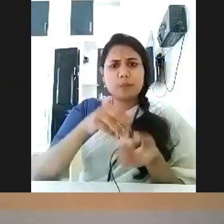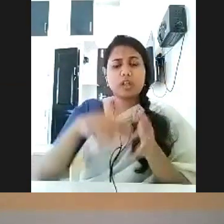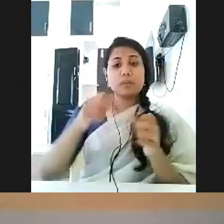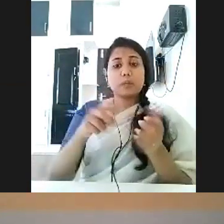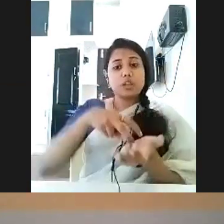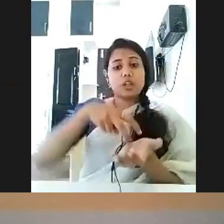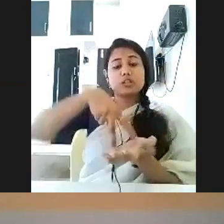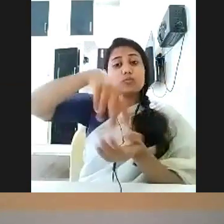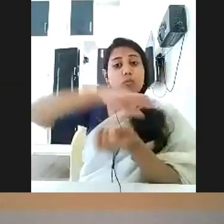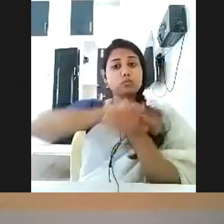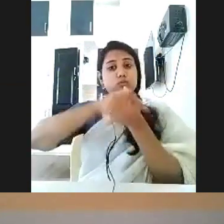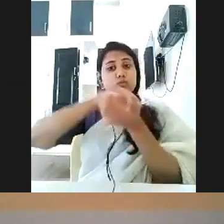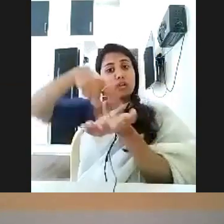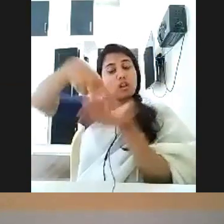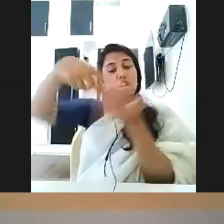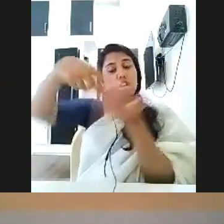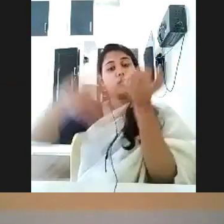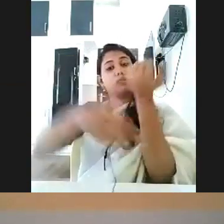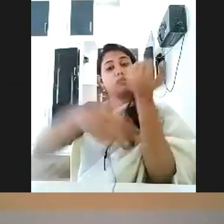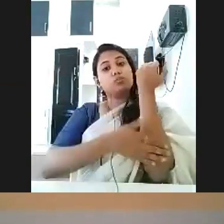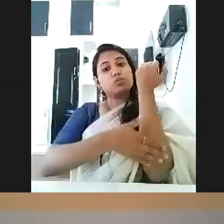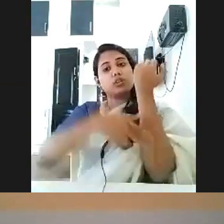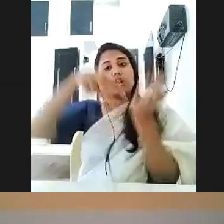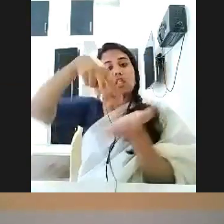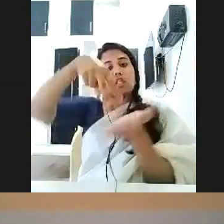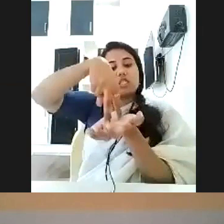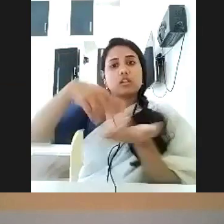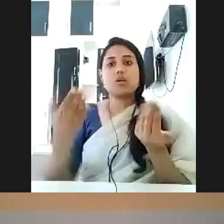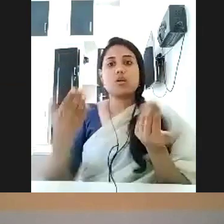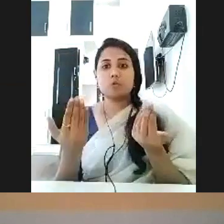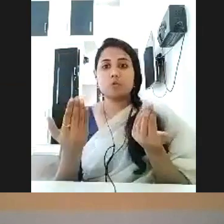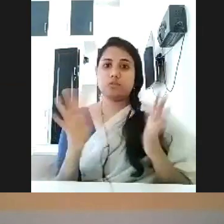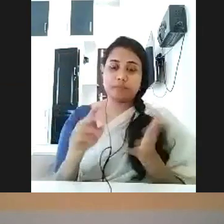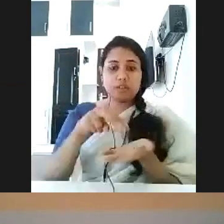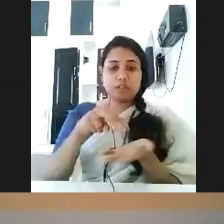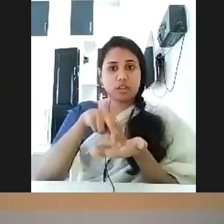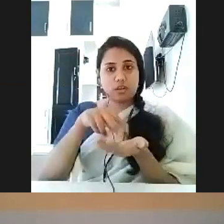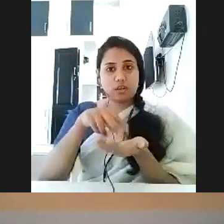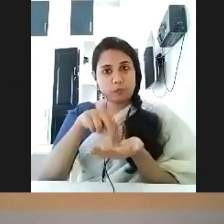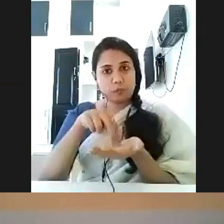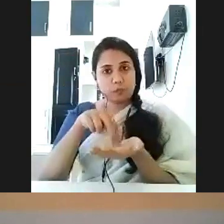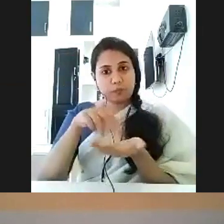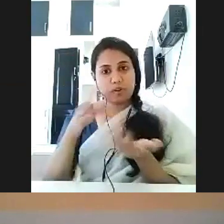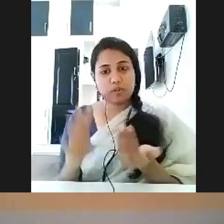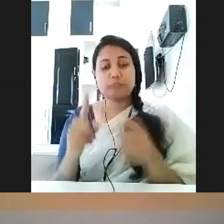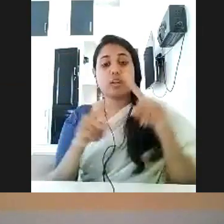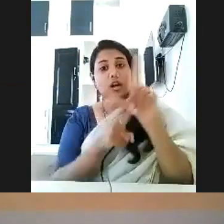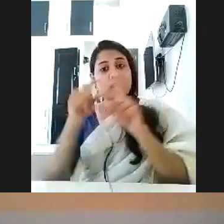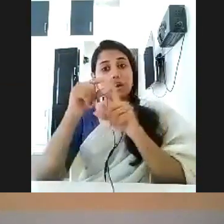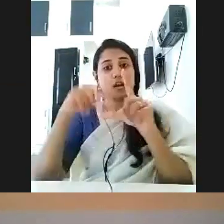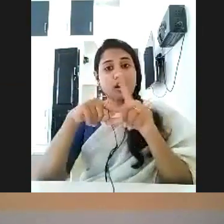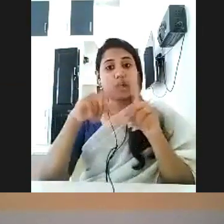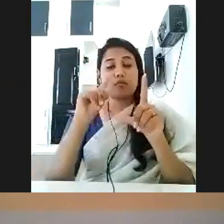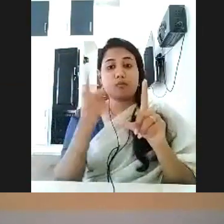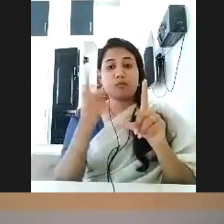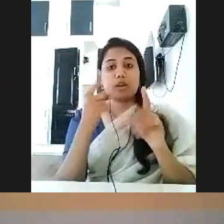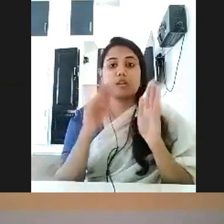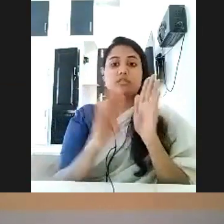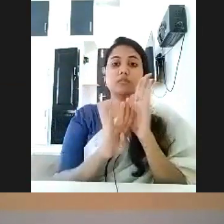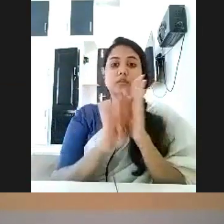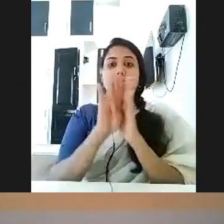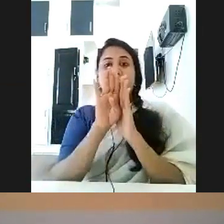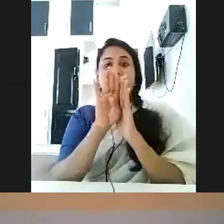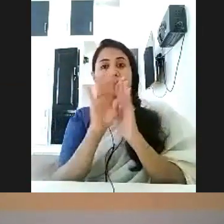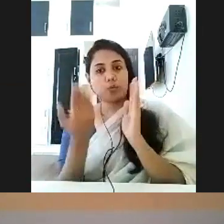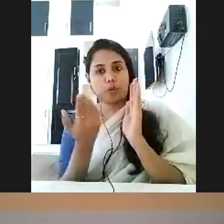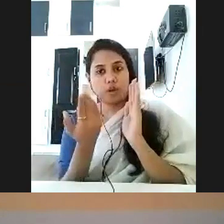ഒരു പൊസിഷനിലോട്ട് ഒരു കുട്ടി എത്തിയിട്ടുണ്ട്. ചെറിയ സെക്കൻഡ്സ് നിൽക്കുന്ന രീതിയിലായിട്ട്. ഇവർ ടൈപ്പ് 1 കുട്ടികൾ ഈ രീതിയിലോട്ട് അവർ ഇംപ്രൂവ് ആയിട്ടുണ്ട്.